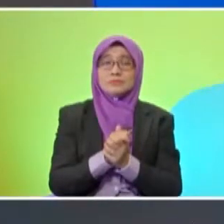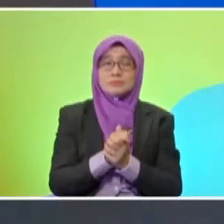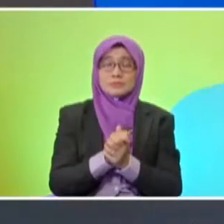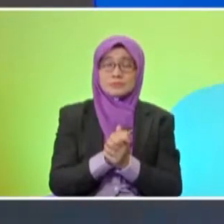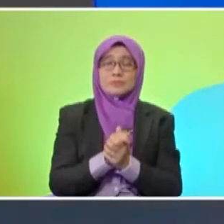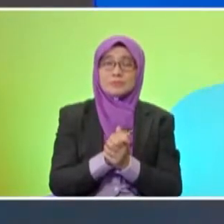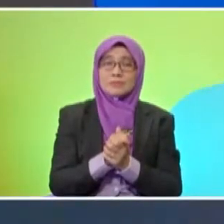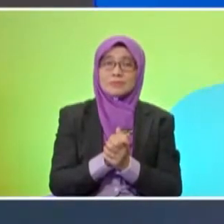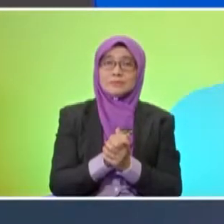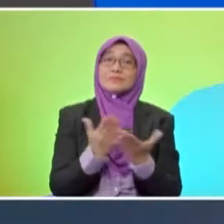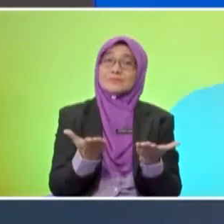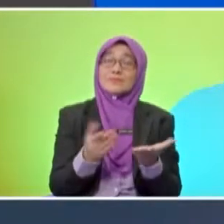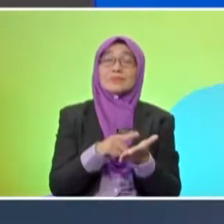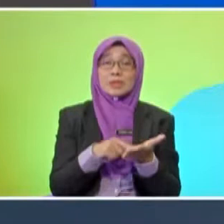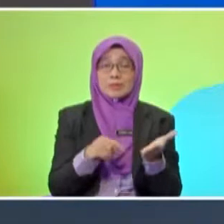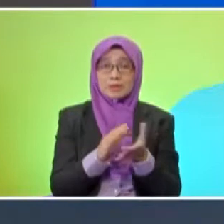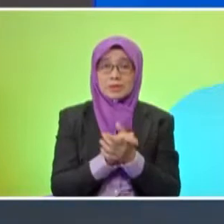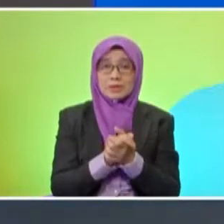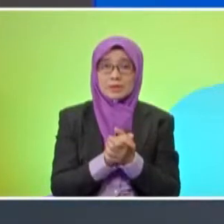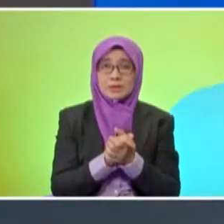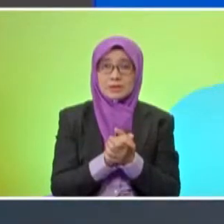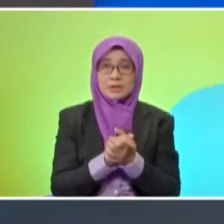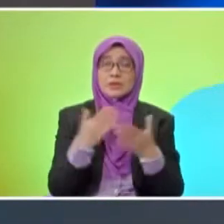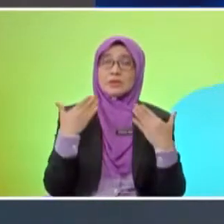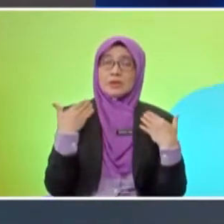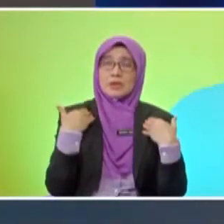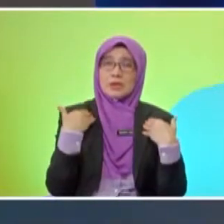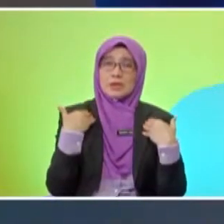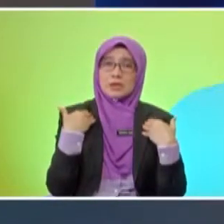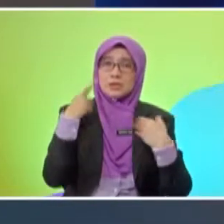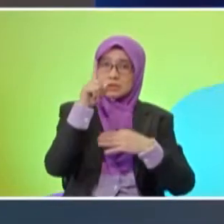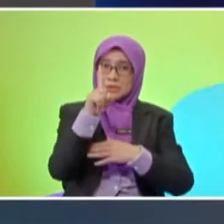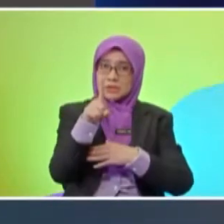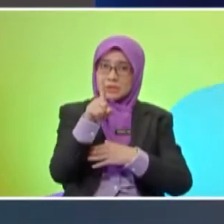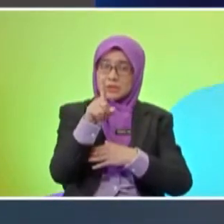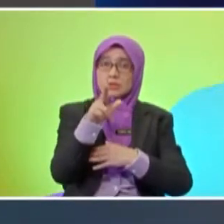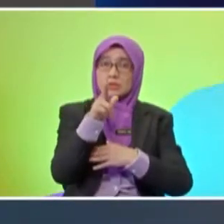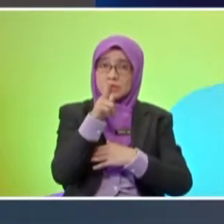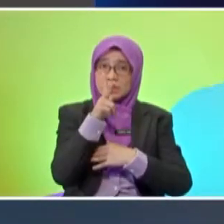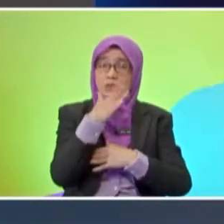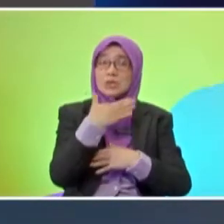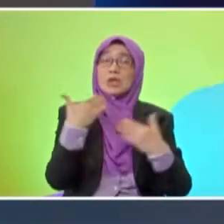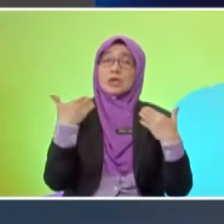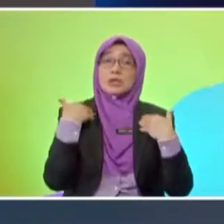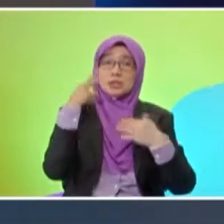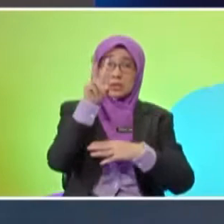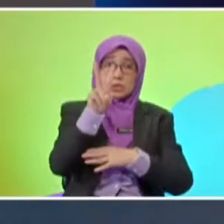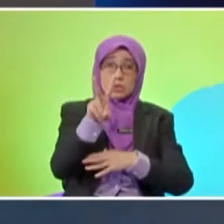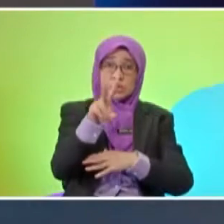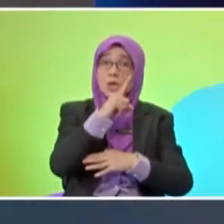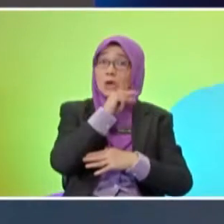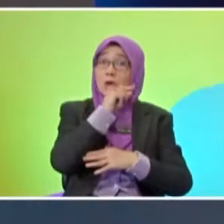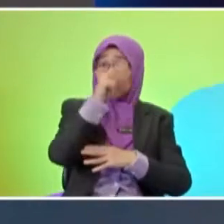Oke kalau kita melihat ads1 ecoboard betina Aduh Eko burung jantan